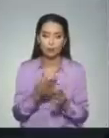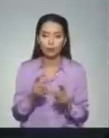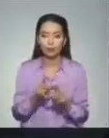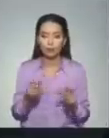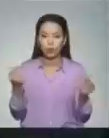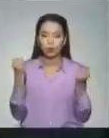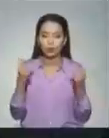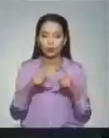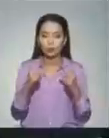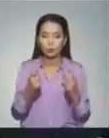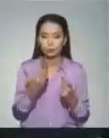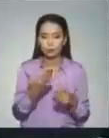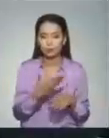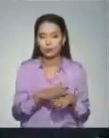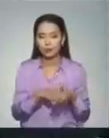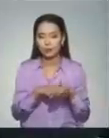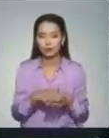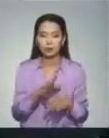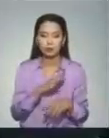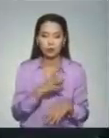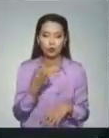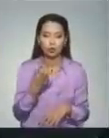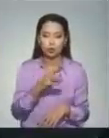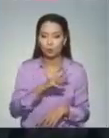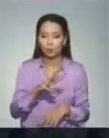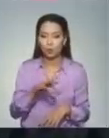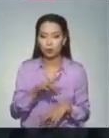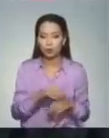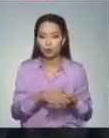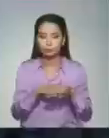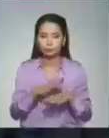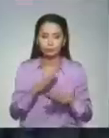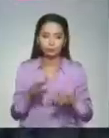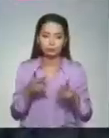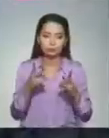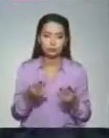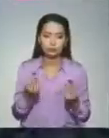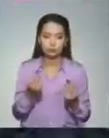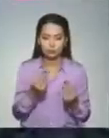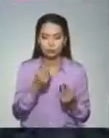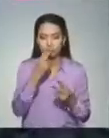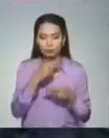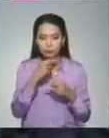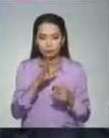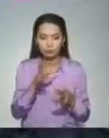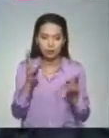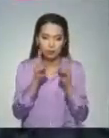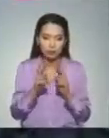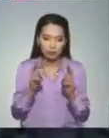на спортивные школы региона выделено около 400 миллионов тенге. После трагедии бюджет обещают пересмотреть